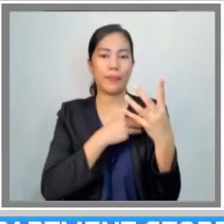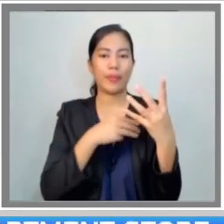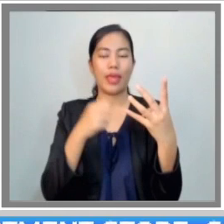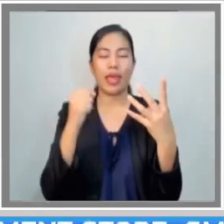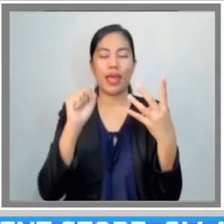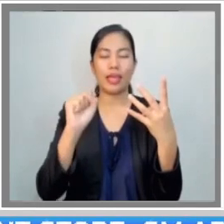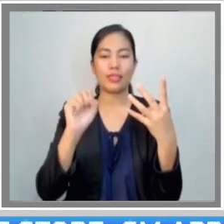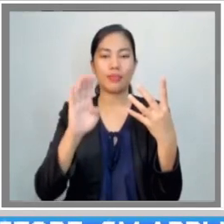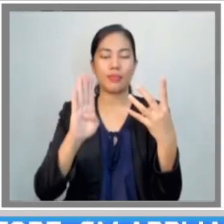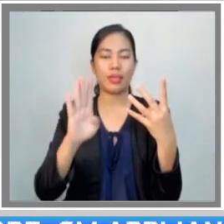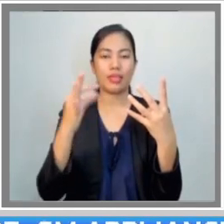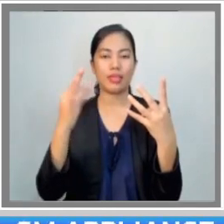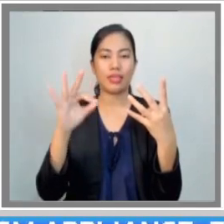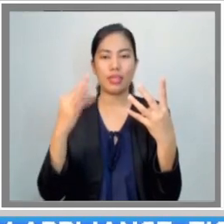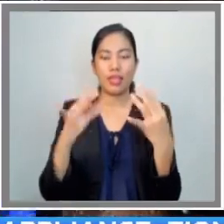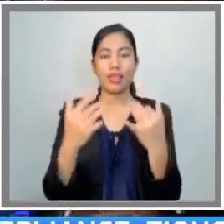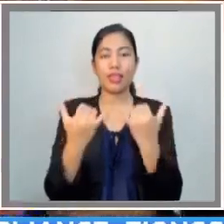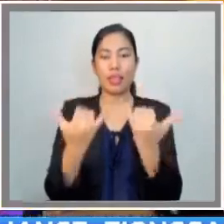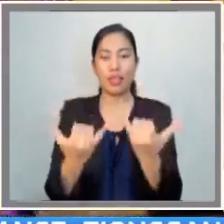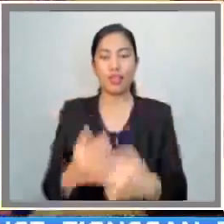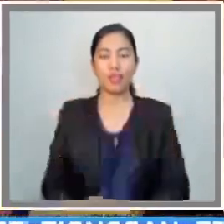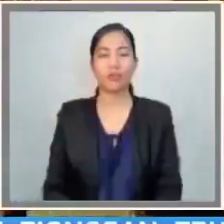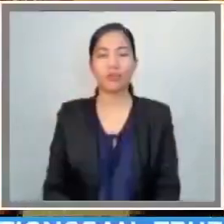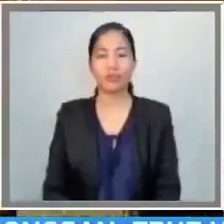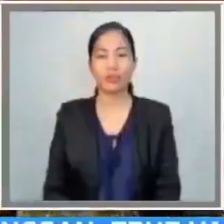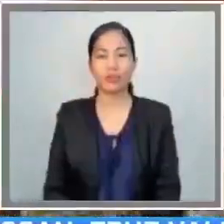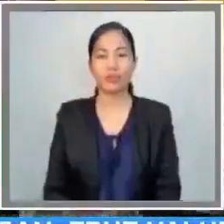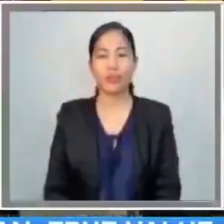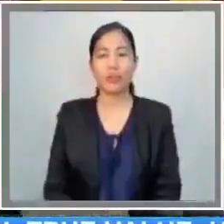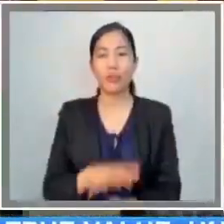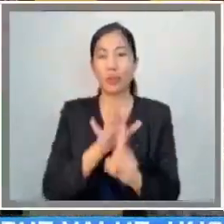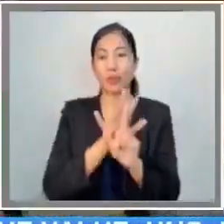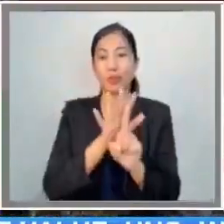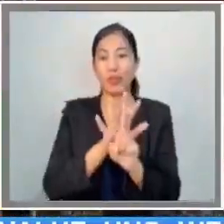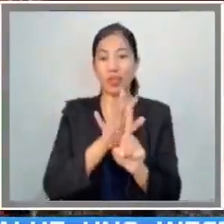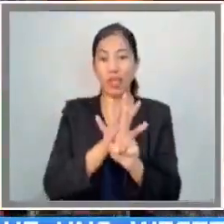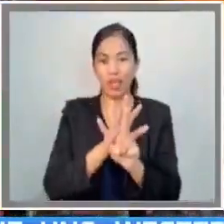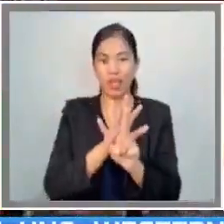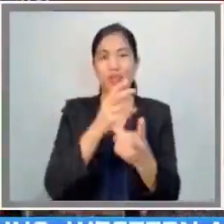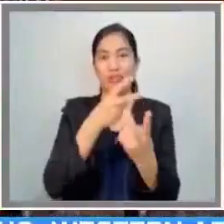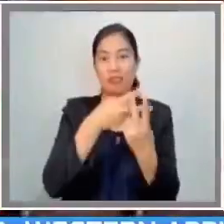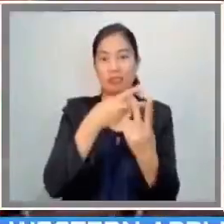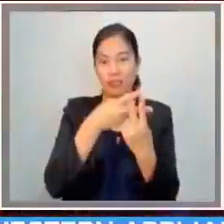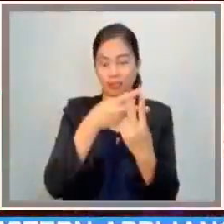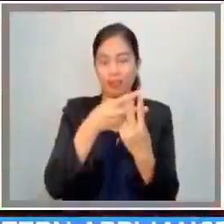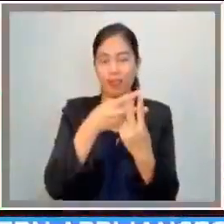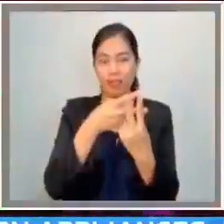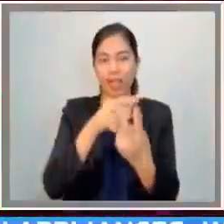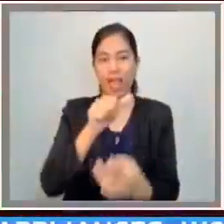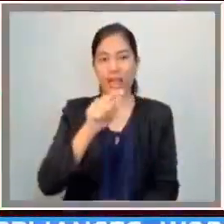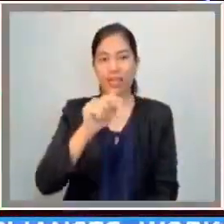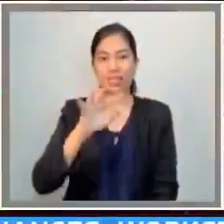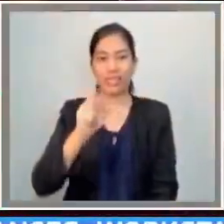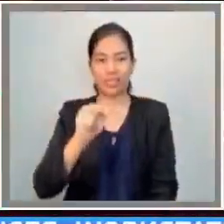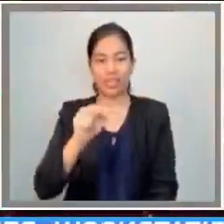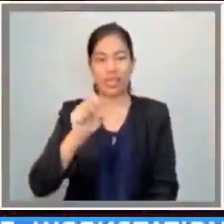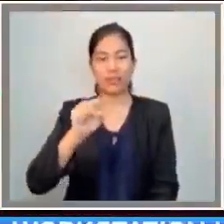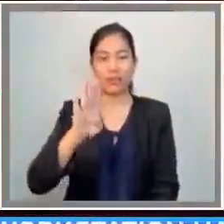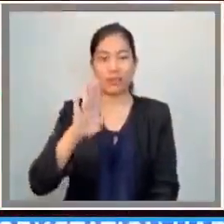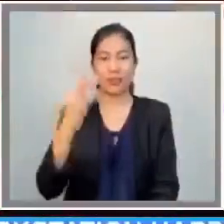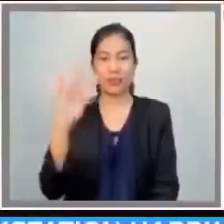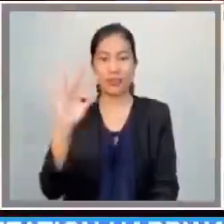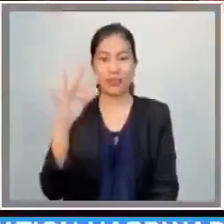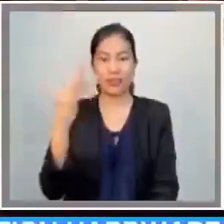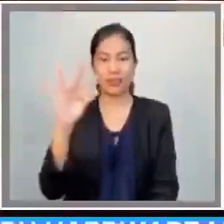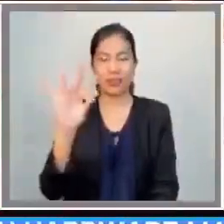Dahil sa development na ito, trending simula kagabi sa X ang atin ang SB19. Last month, napansin ng